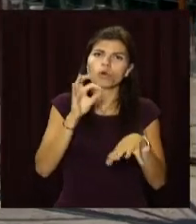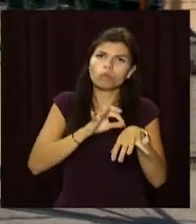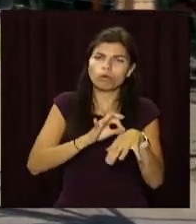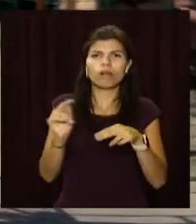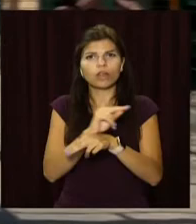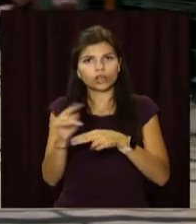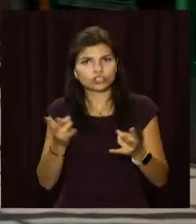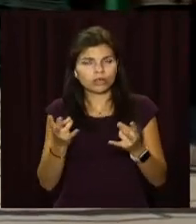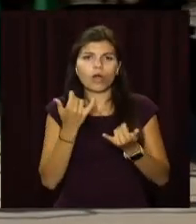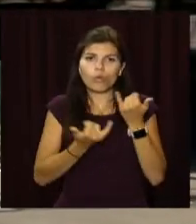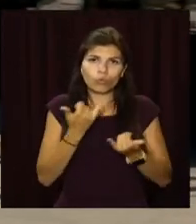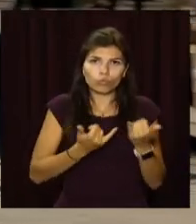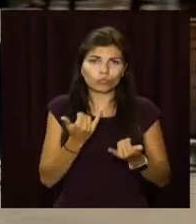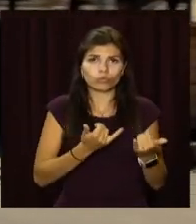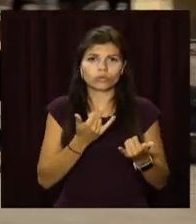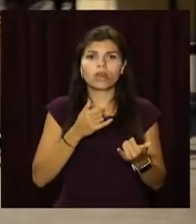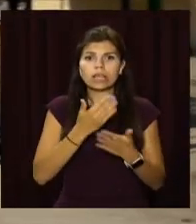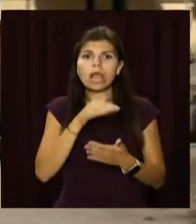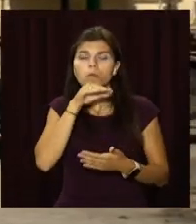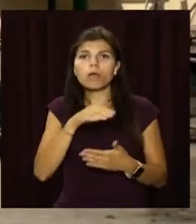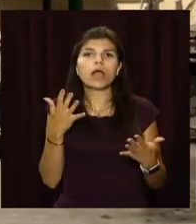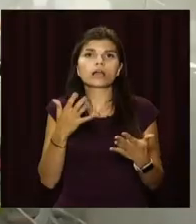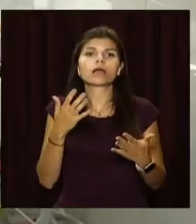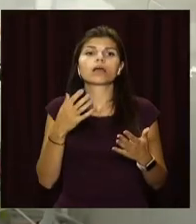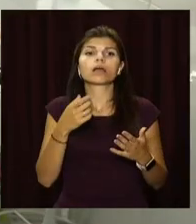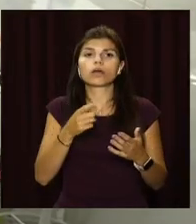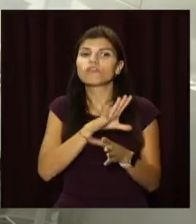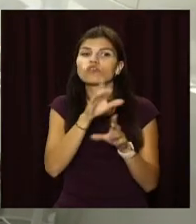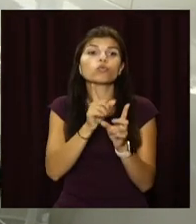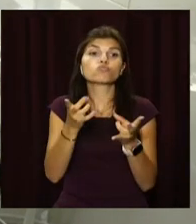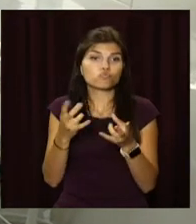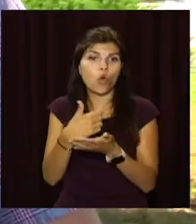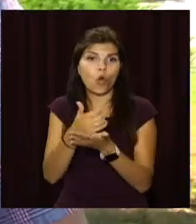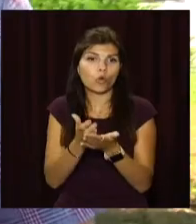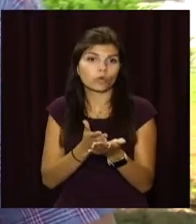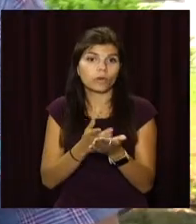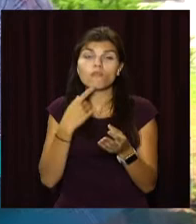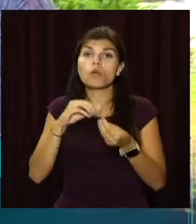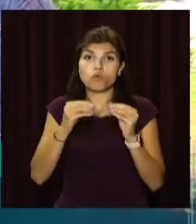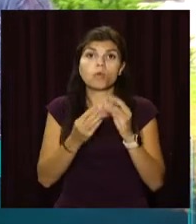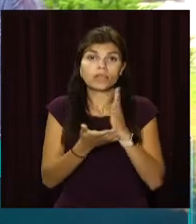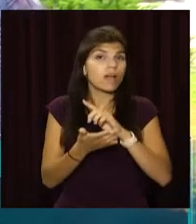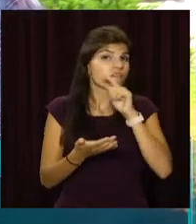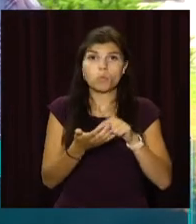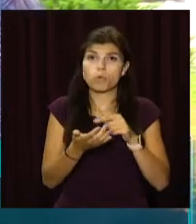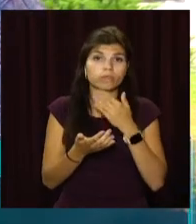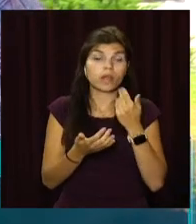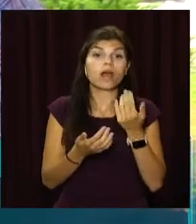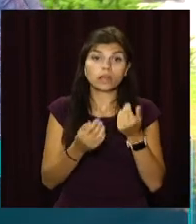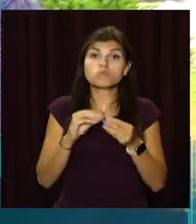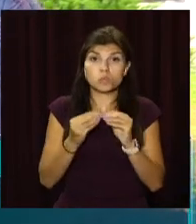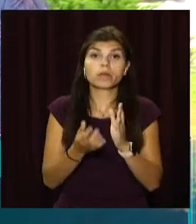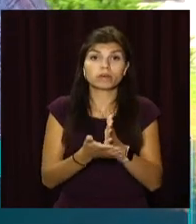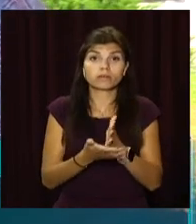та реабілітації. Виходжують без хатченків фахівці, які забезпечені для роботи всім необхідним. Проблеми є, вопросів немає. Проблеми є,